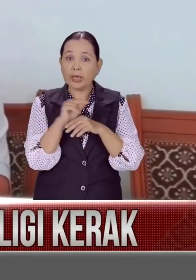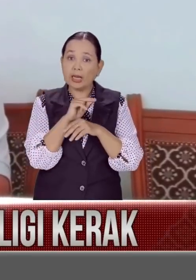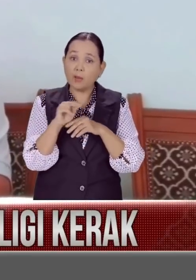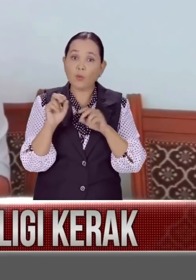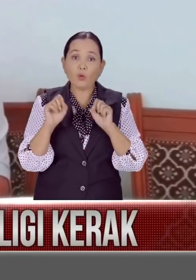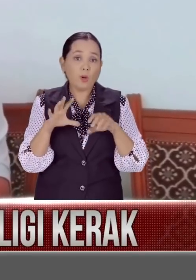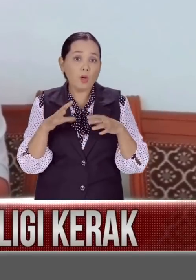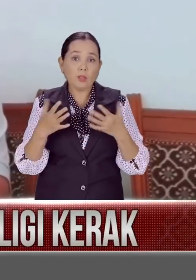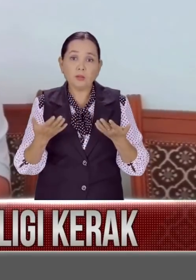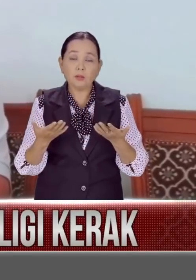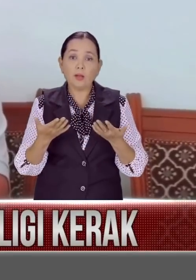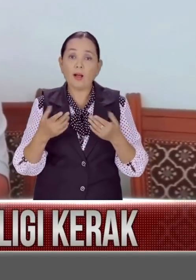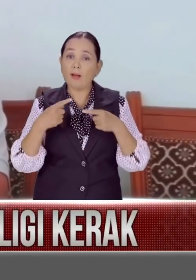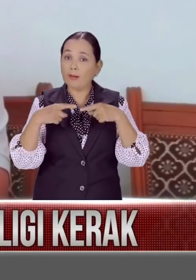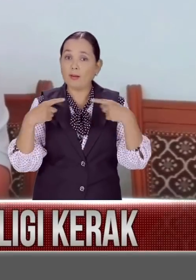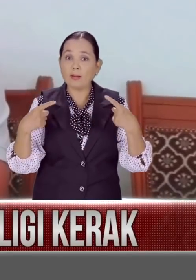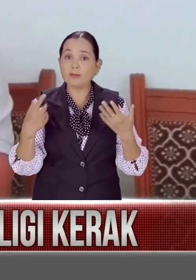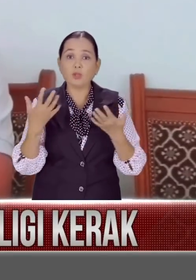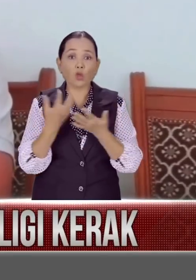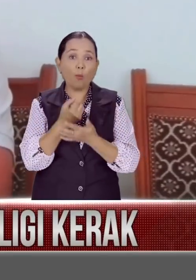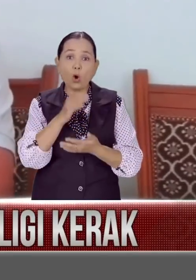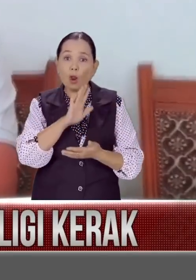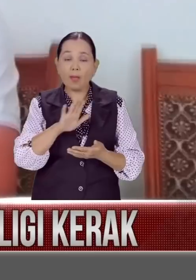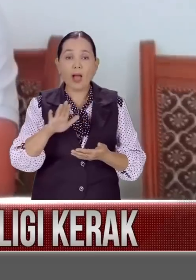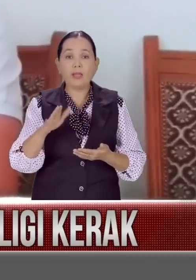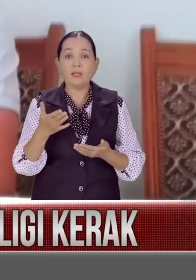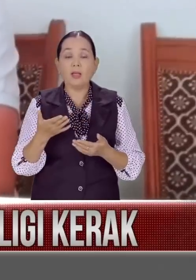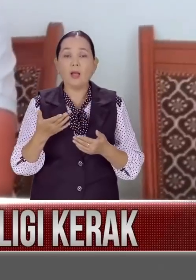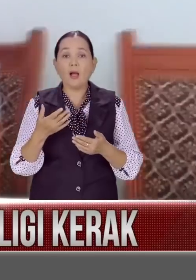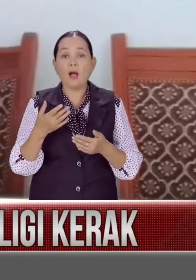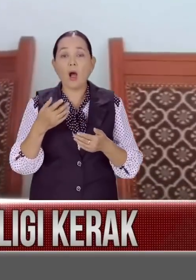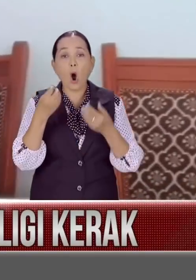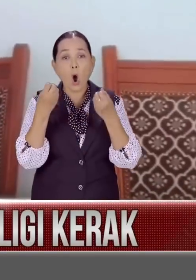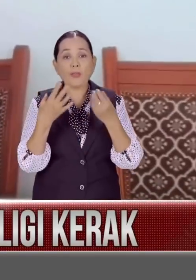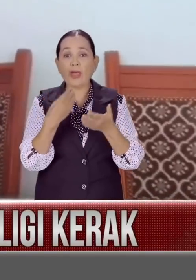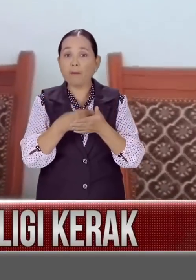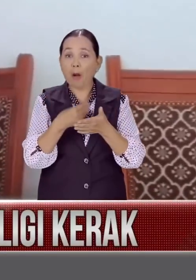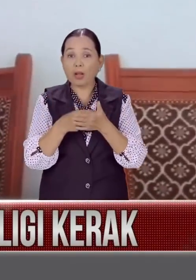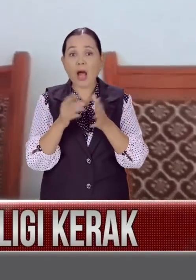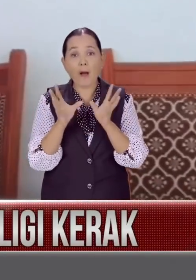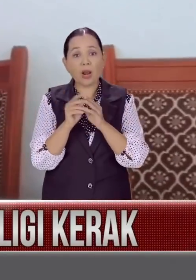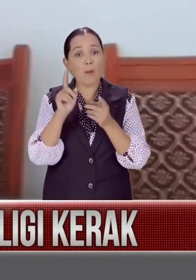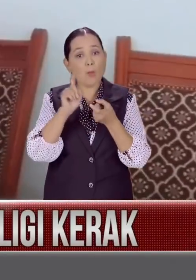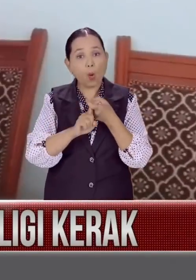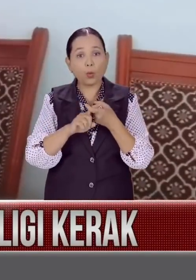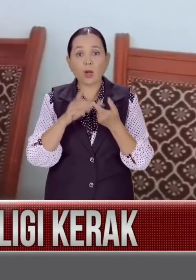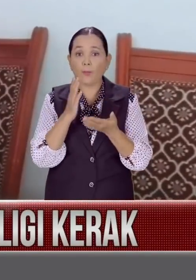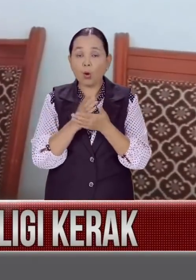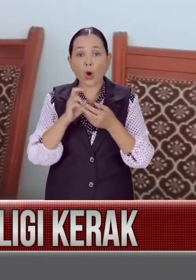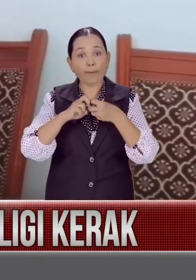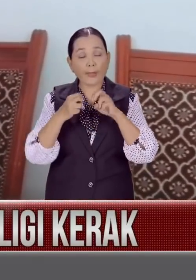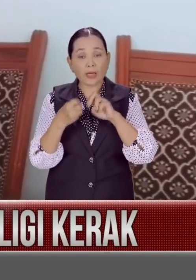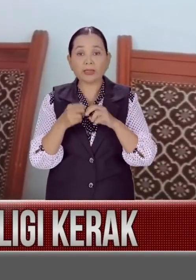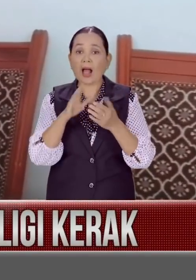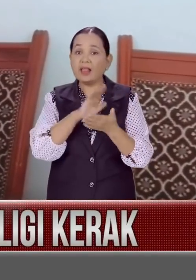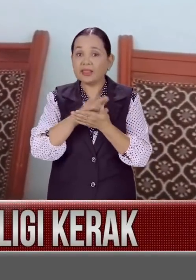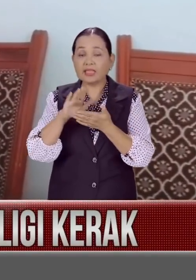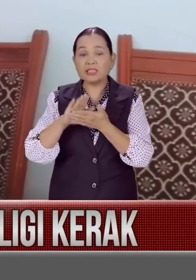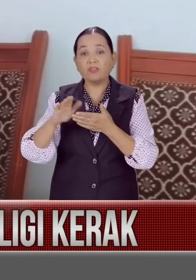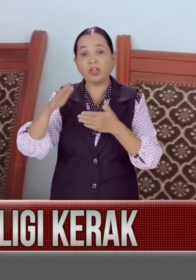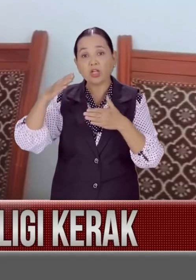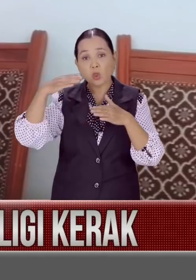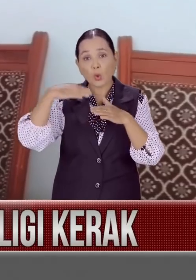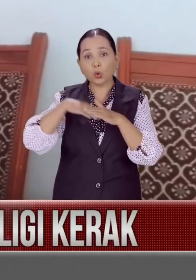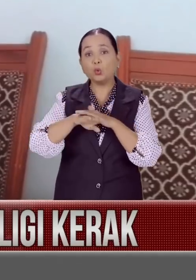ketadi, antiseptik o'z vaqtida topolmaydi, moddiy mablag' bilan bog'liq narsalar bor. Dezinfeksiya tunneli